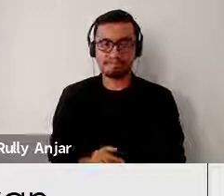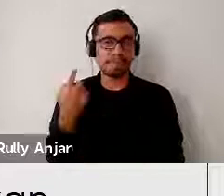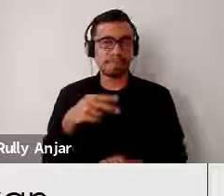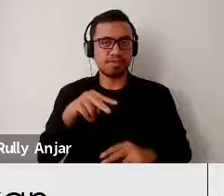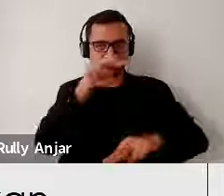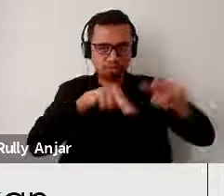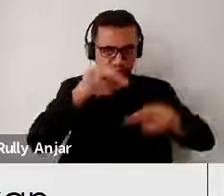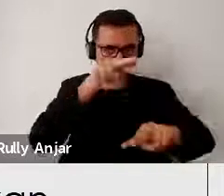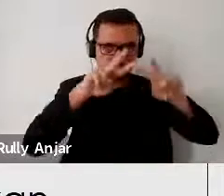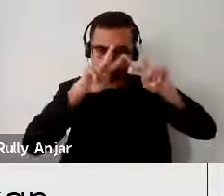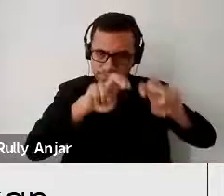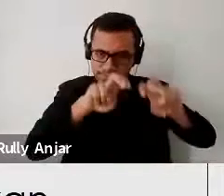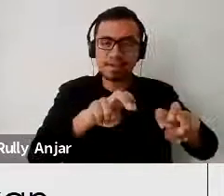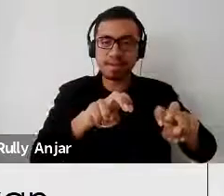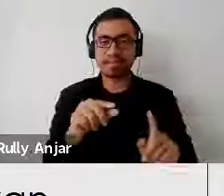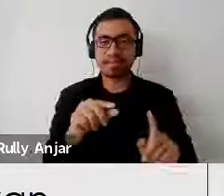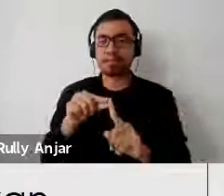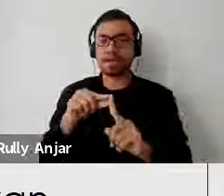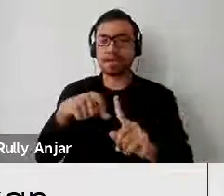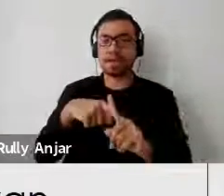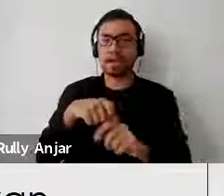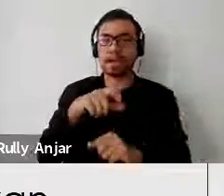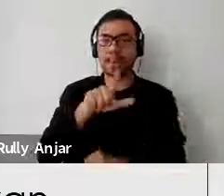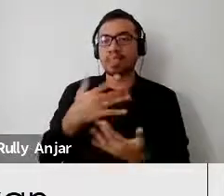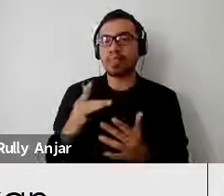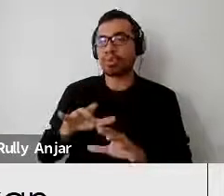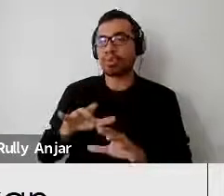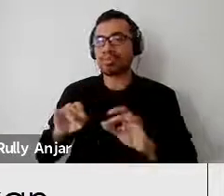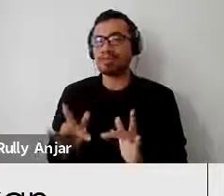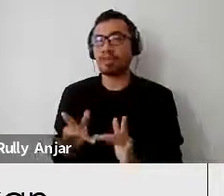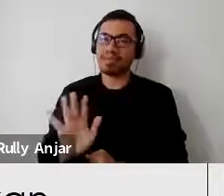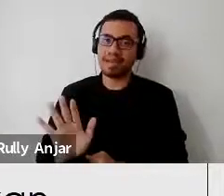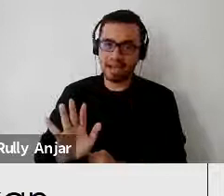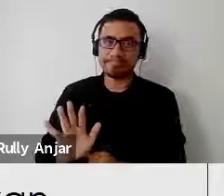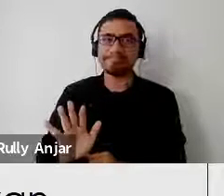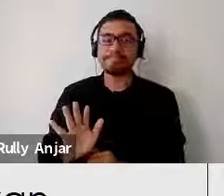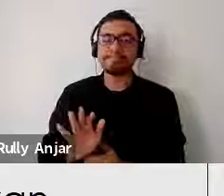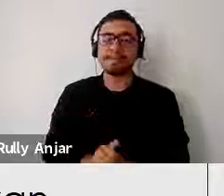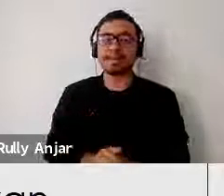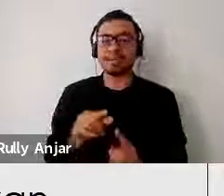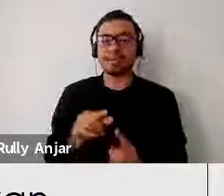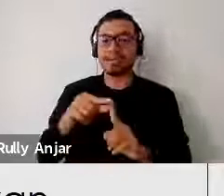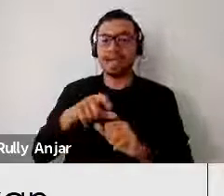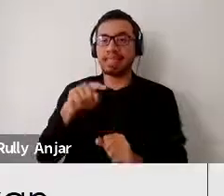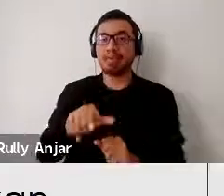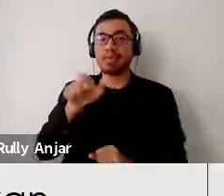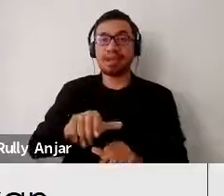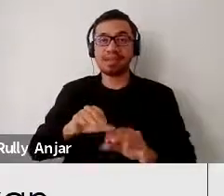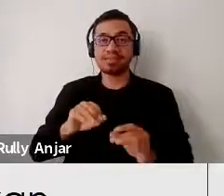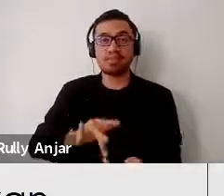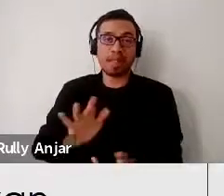bahwa PKL, sektor informal, termasuk di dalamnya adalah PKL,